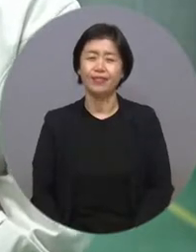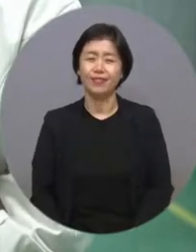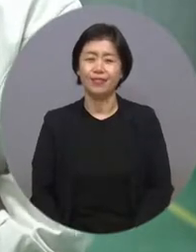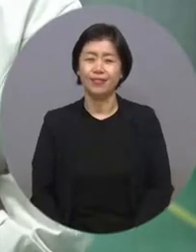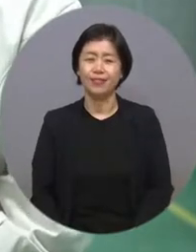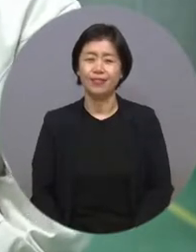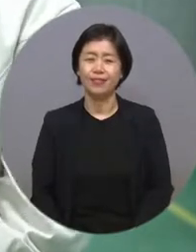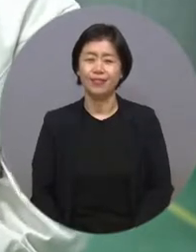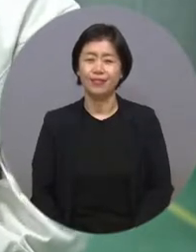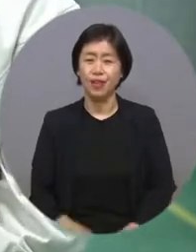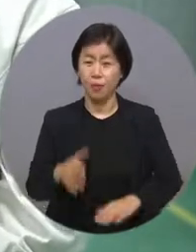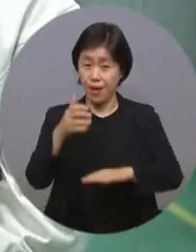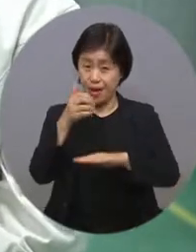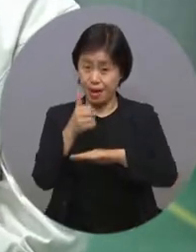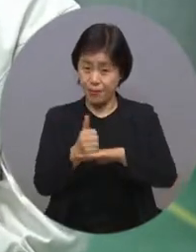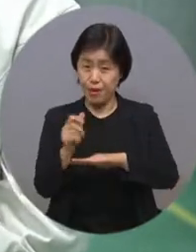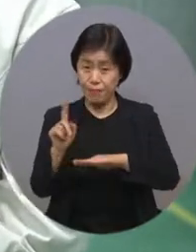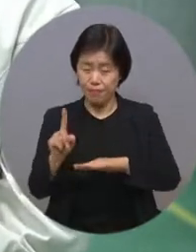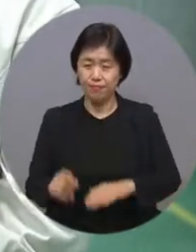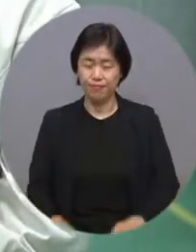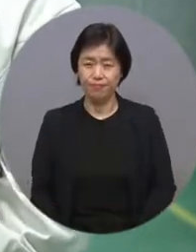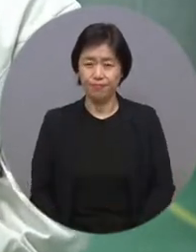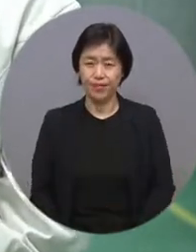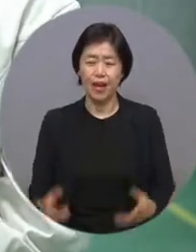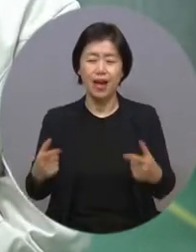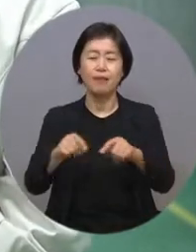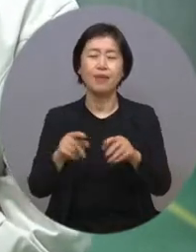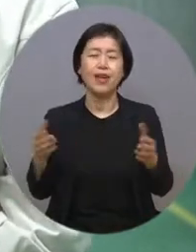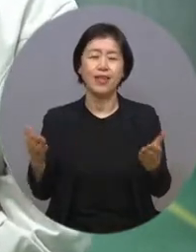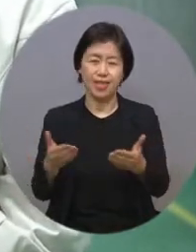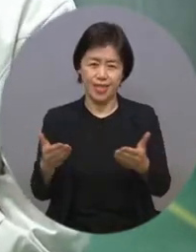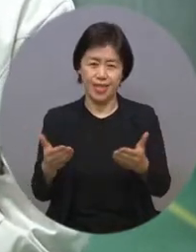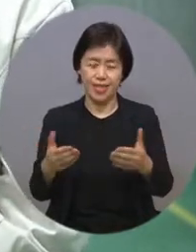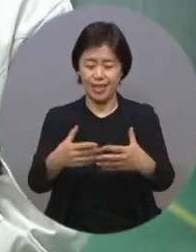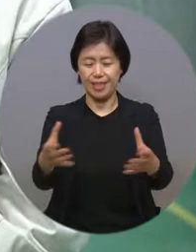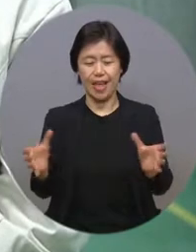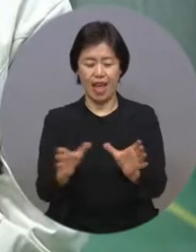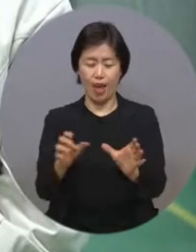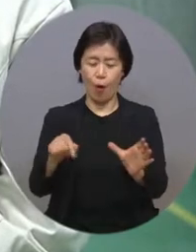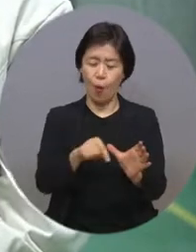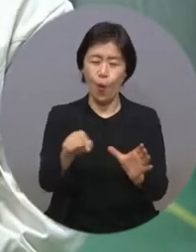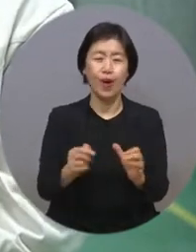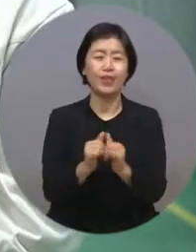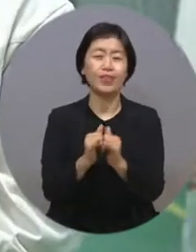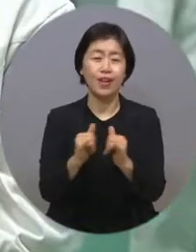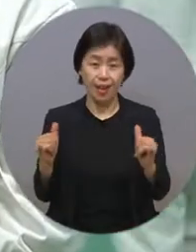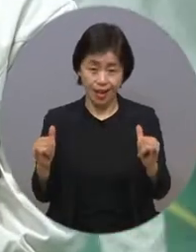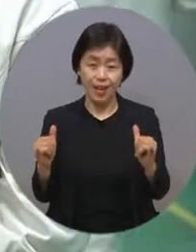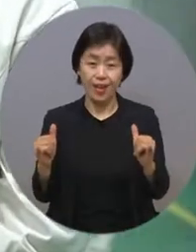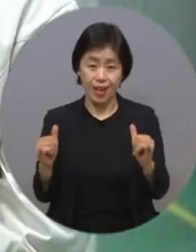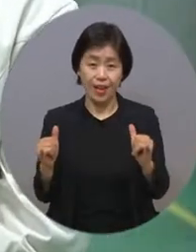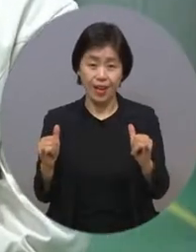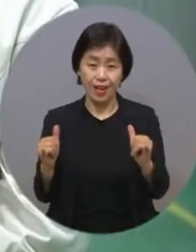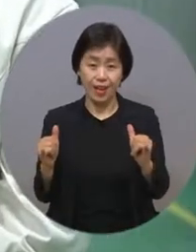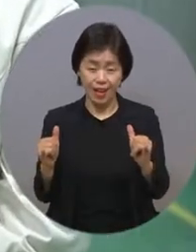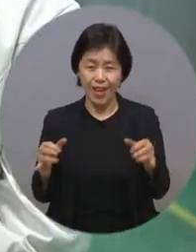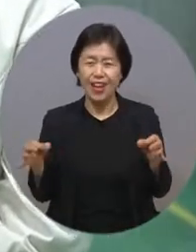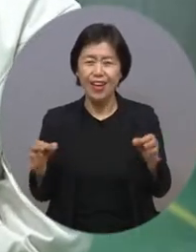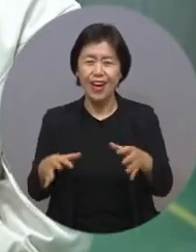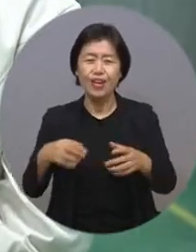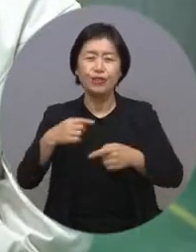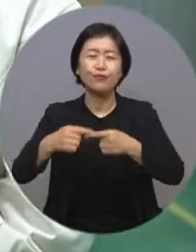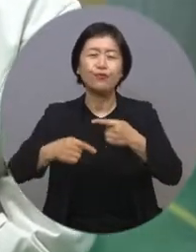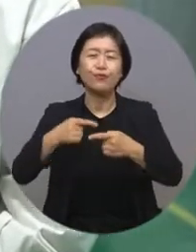그러시면 이제 마지막으로 세럼 분들께, 셀장이시니까 세럼 분들께 간단한 수화와 함께